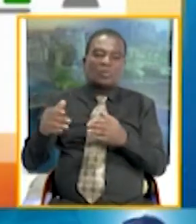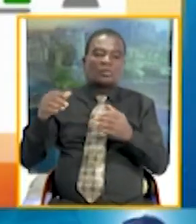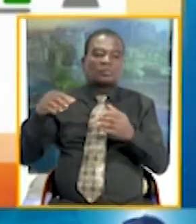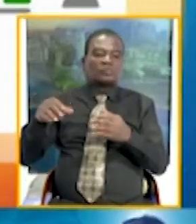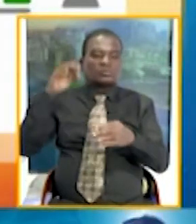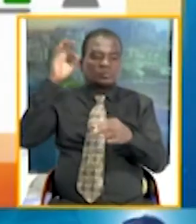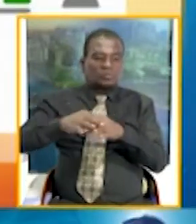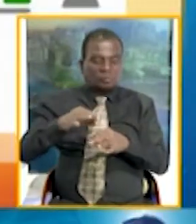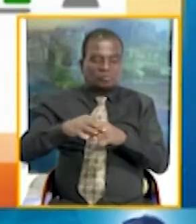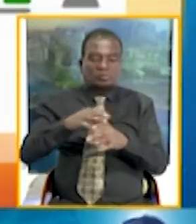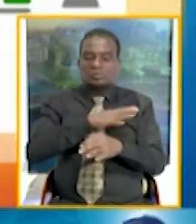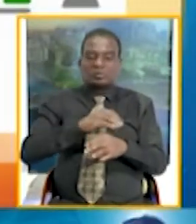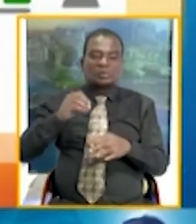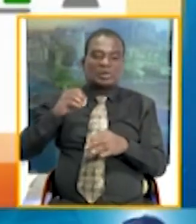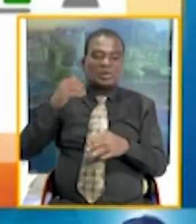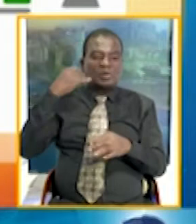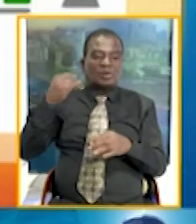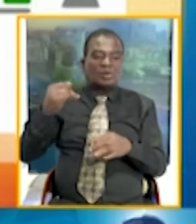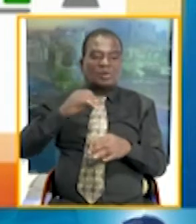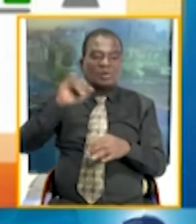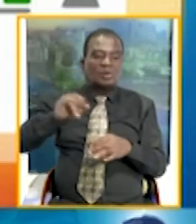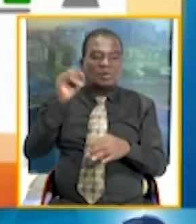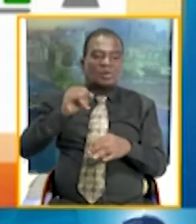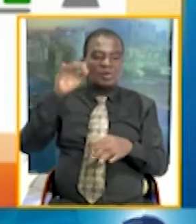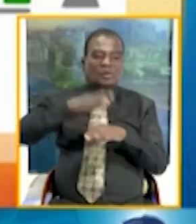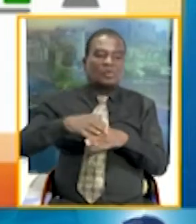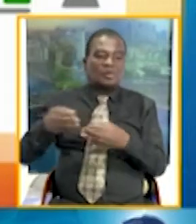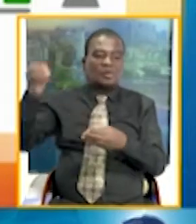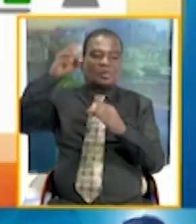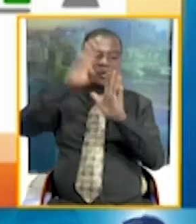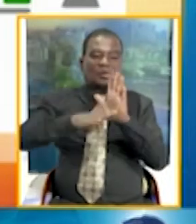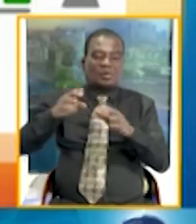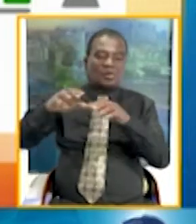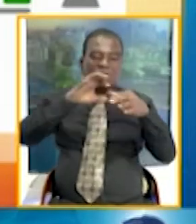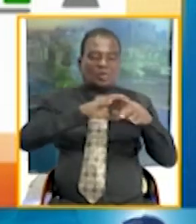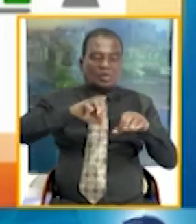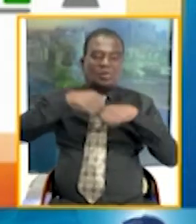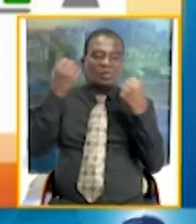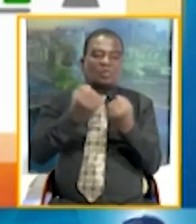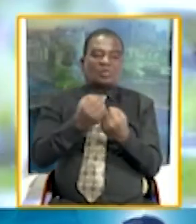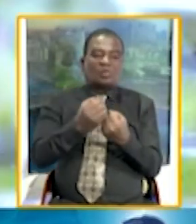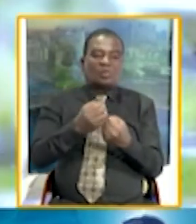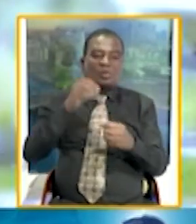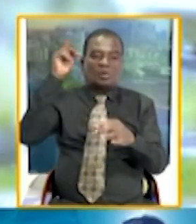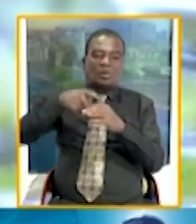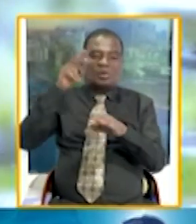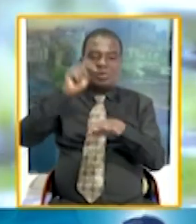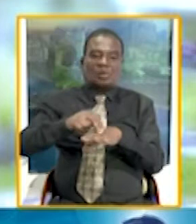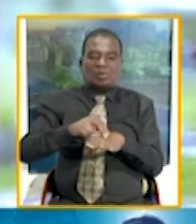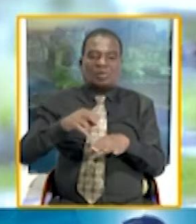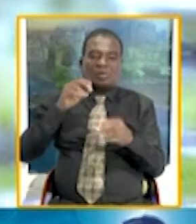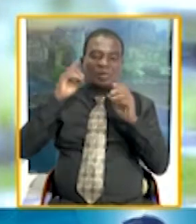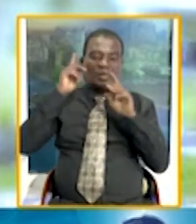mouvement ivoirien des droits humains, qui a initié jeudi un panel sur le renforcement de la cohésion sociale. La participation citoyenne